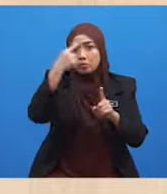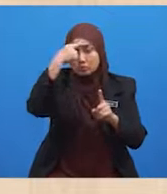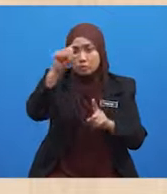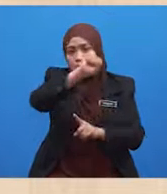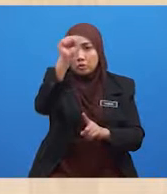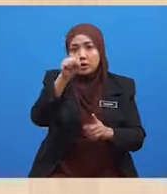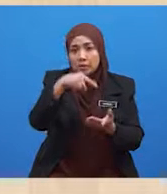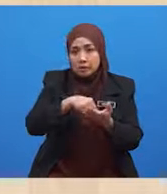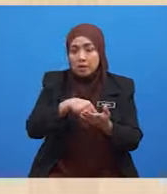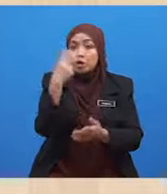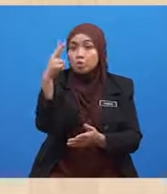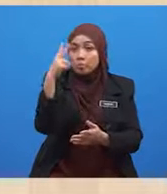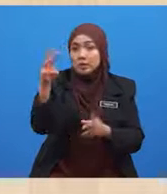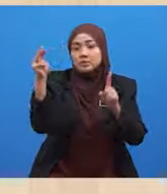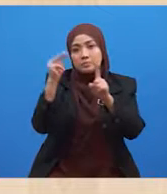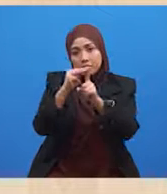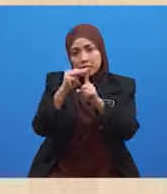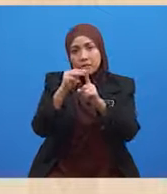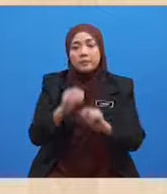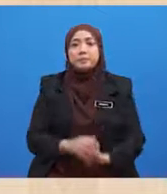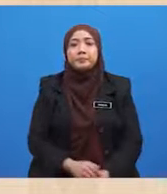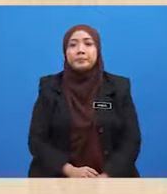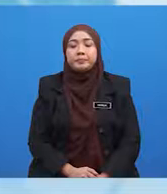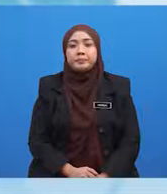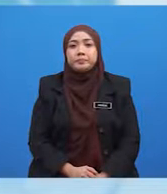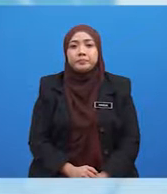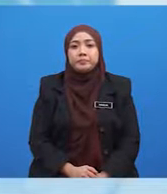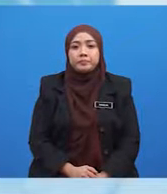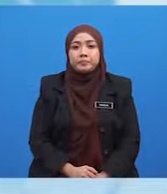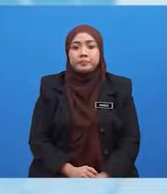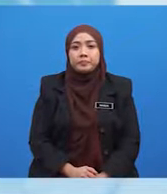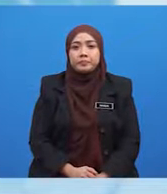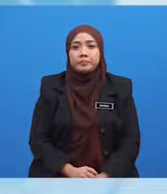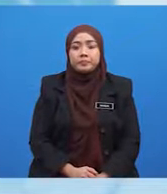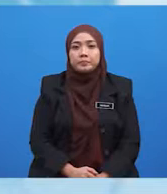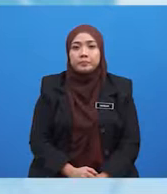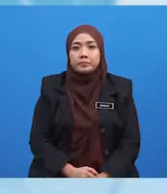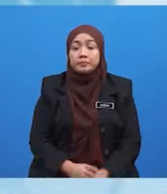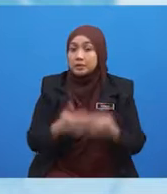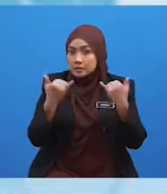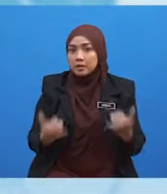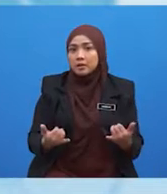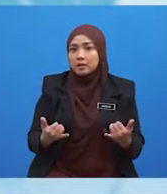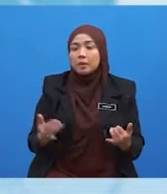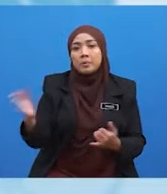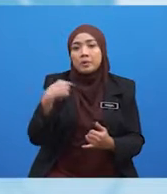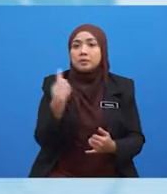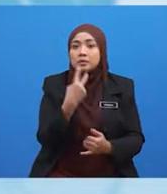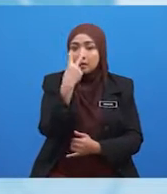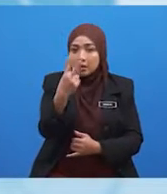bagi soalan ini ialah 12 marka Oh baiklah prajab aja sekalian Sekarang